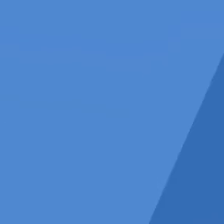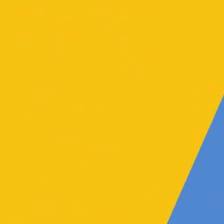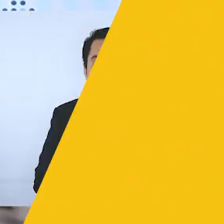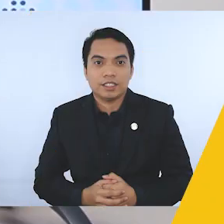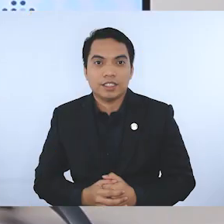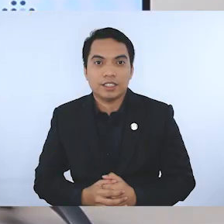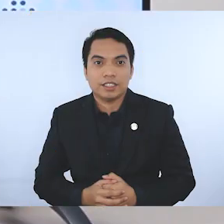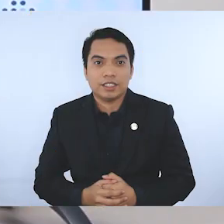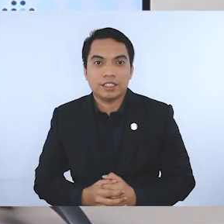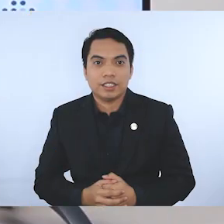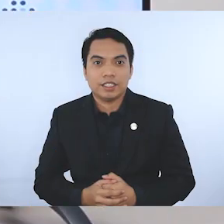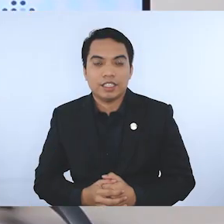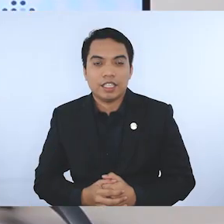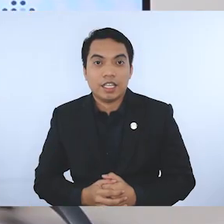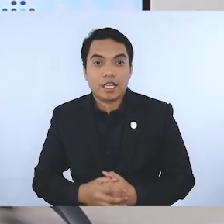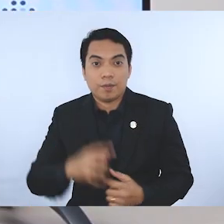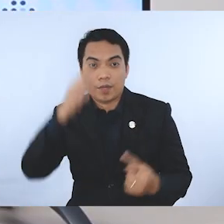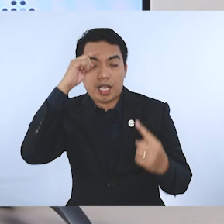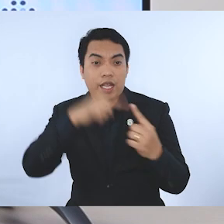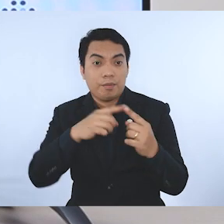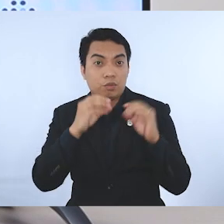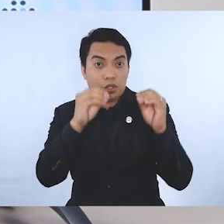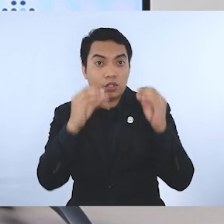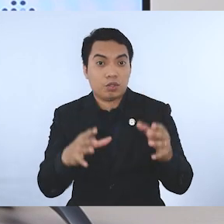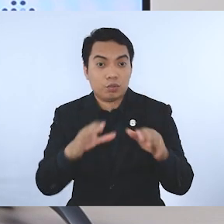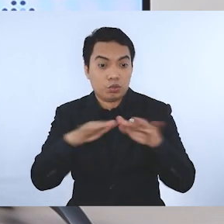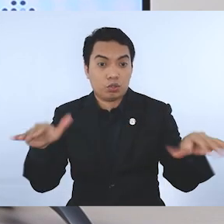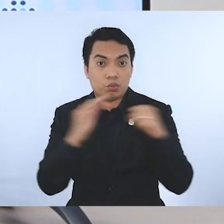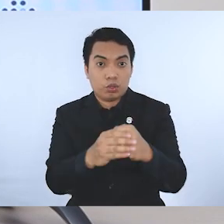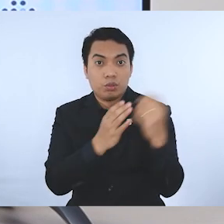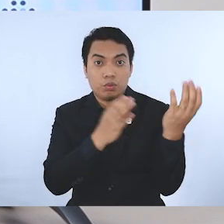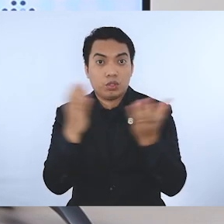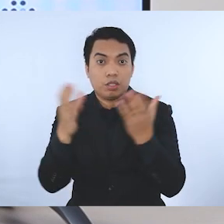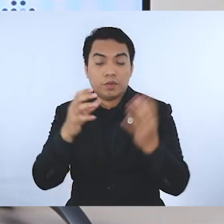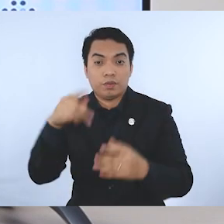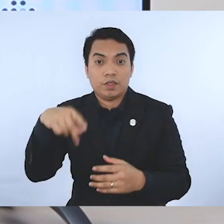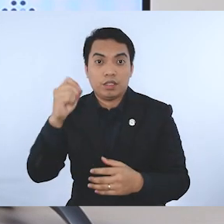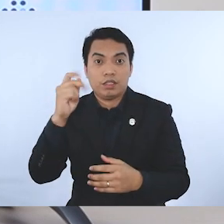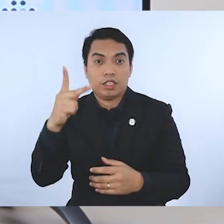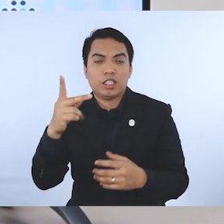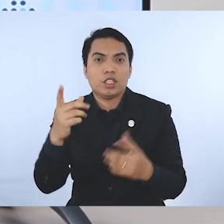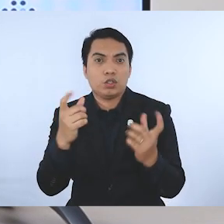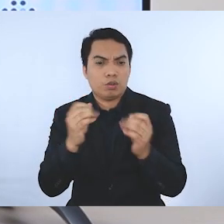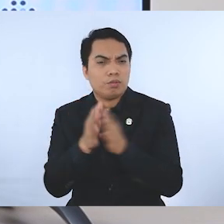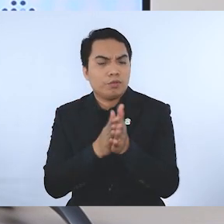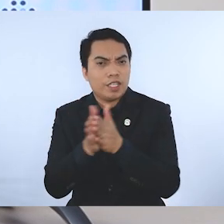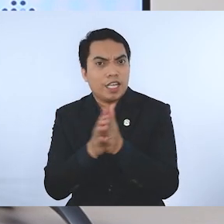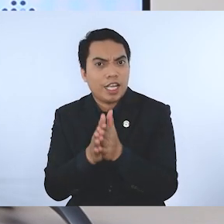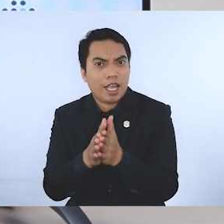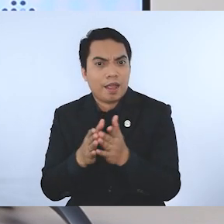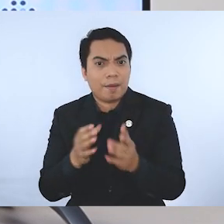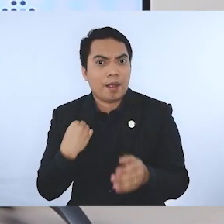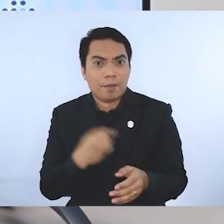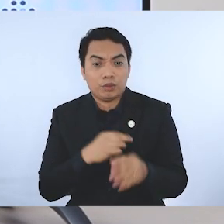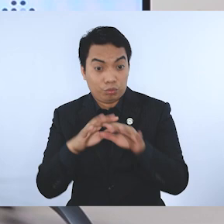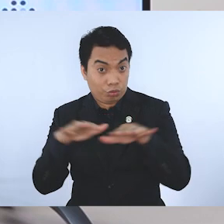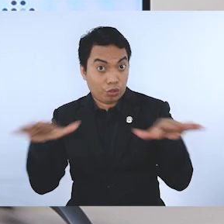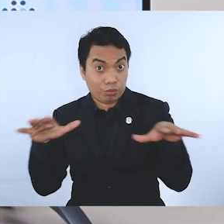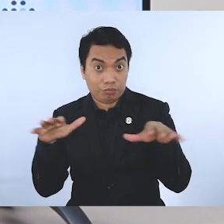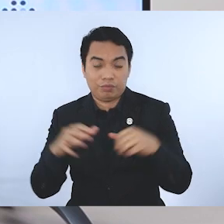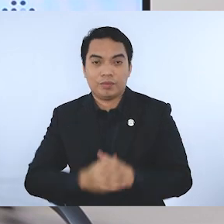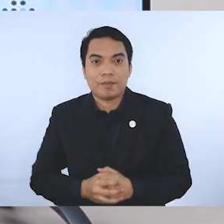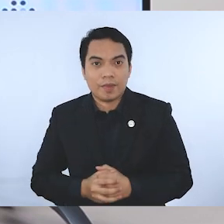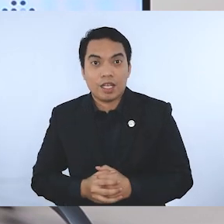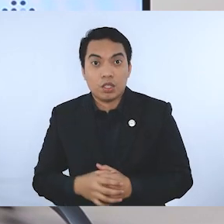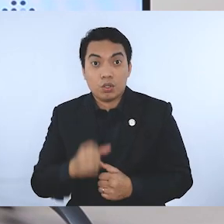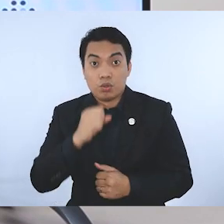Network. Layunin ng mga guro sa pagsamba ng kabataan o PNK na mapasigla pang lalo ang mga kabataan, kaya naman